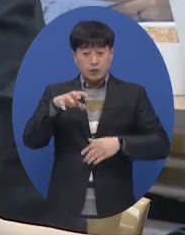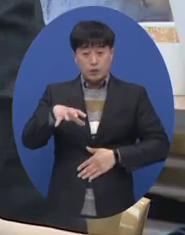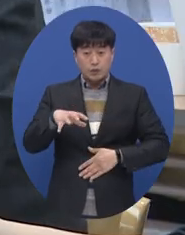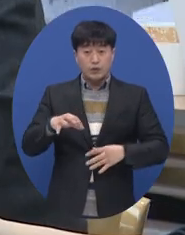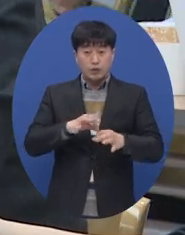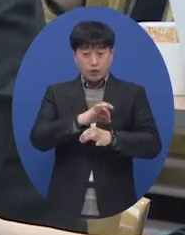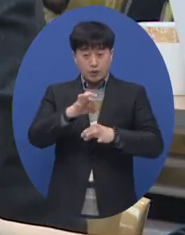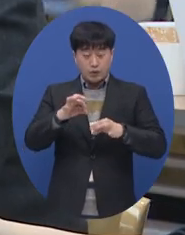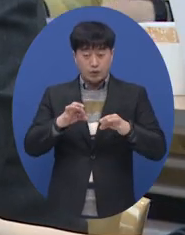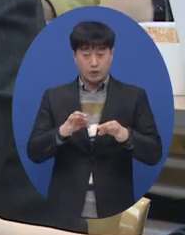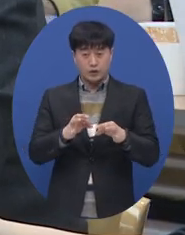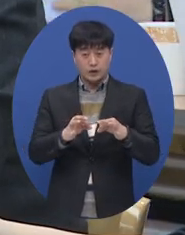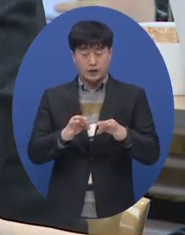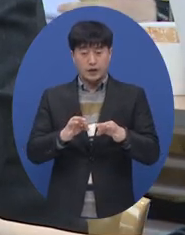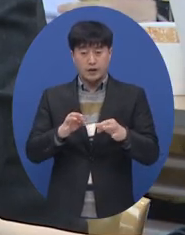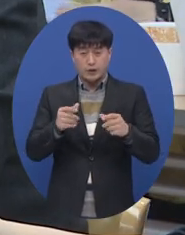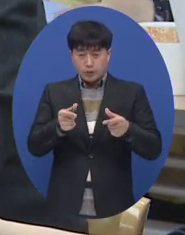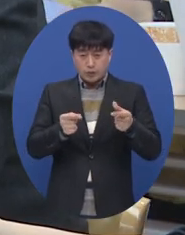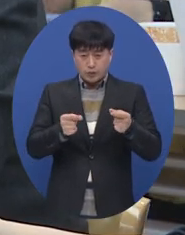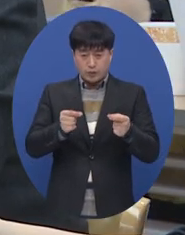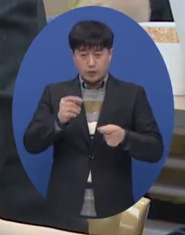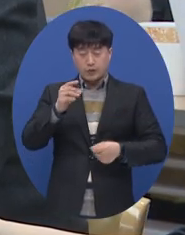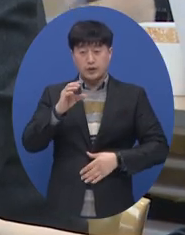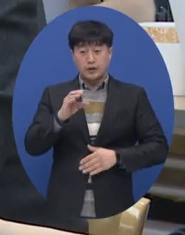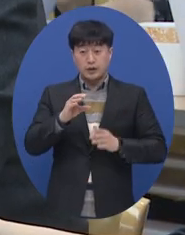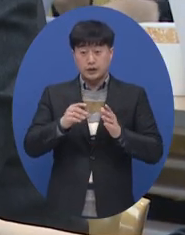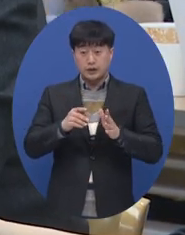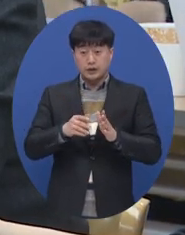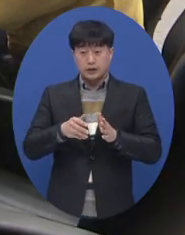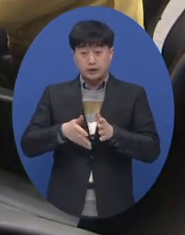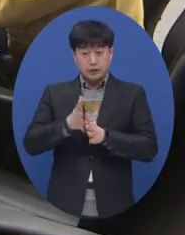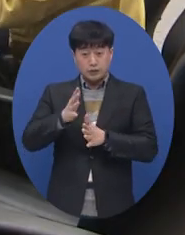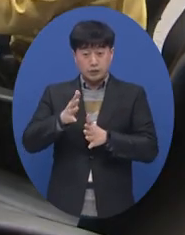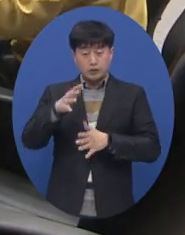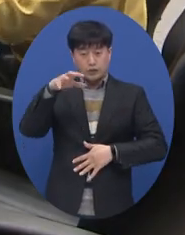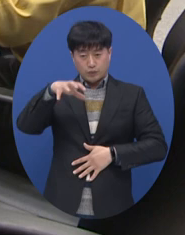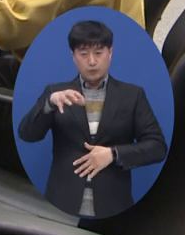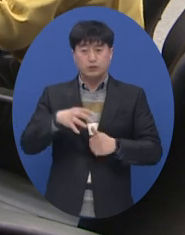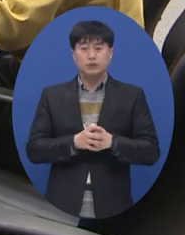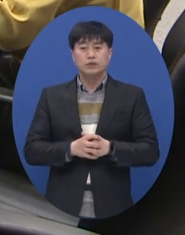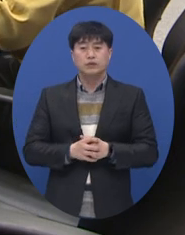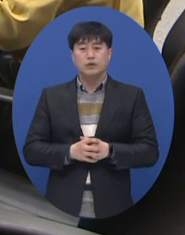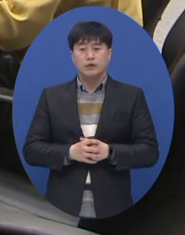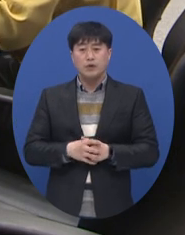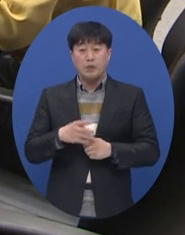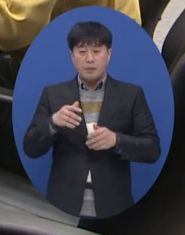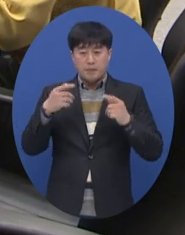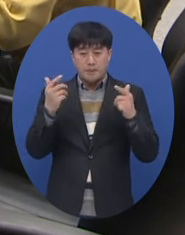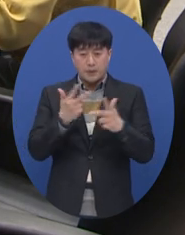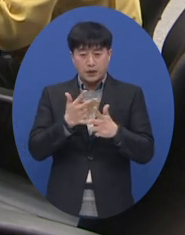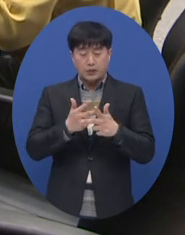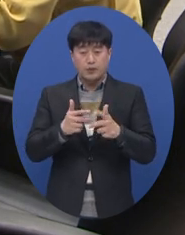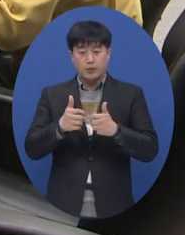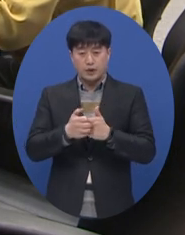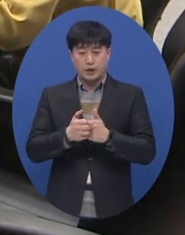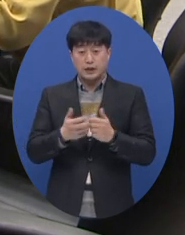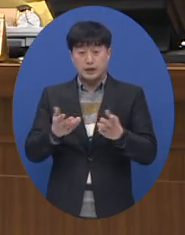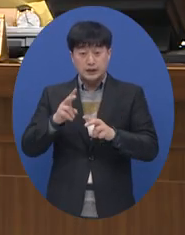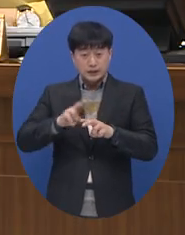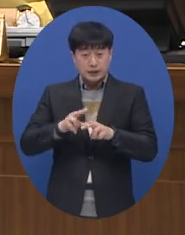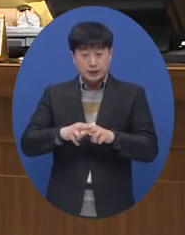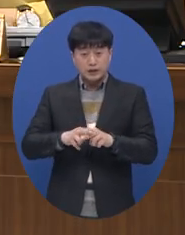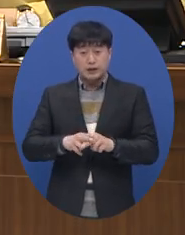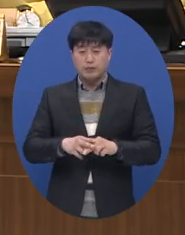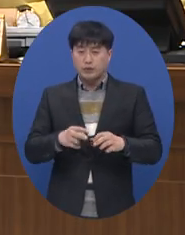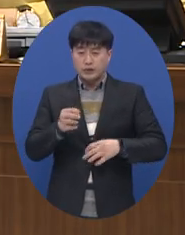자문단 이 참여하는 경제 정책 컨트롤타워 를 운영합니다 tf 는 매주 회의를 열고 일자리 소상공인